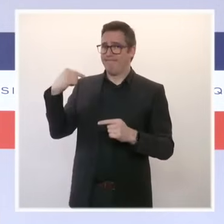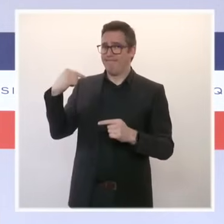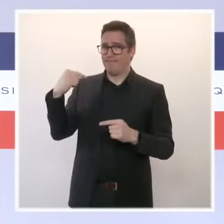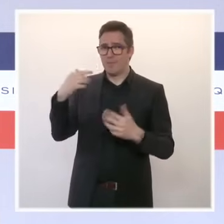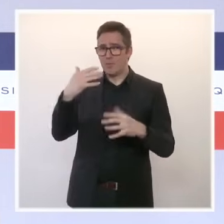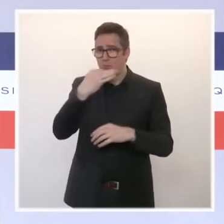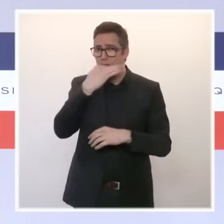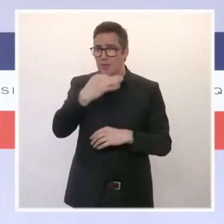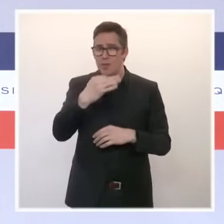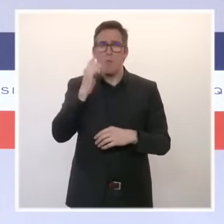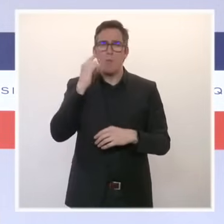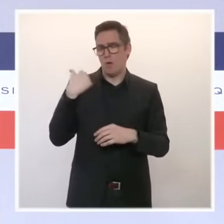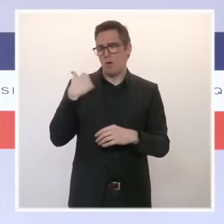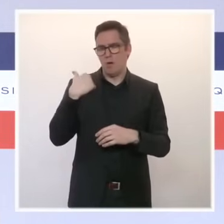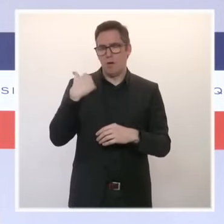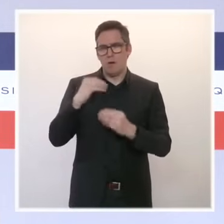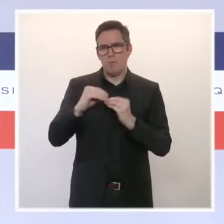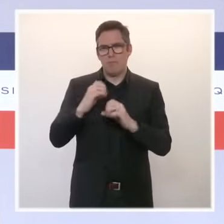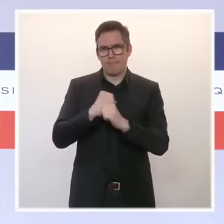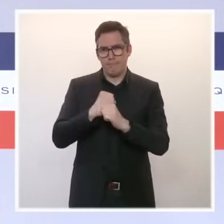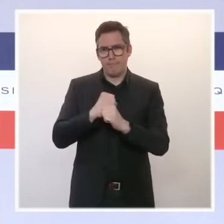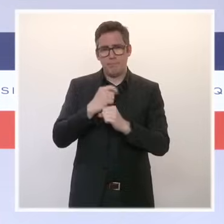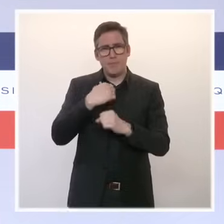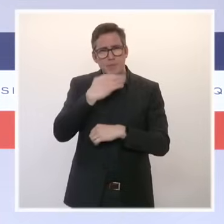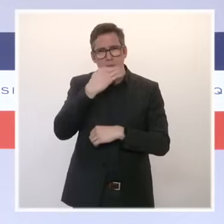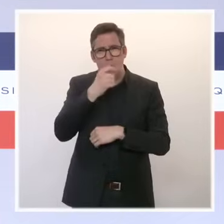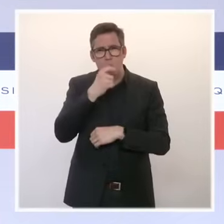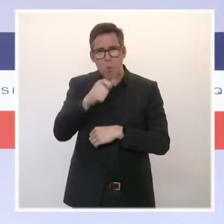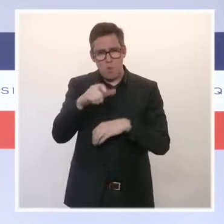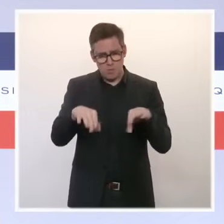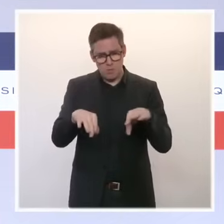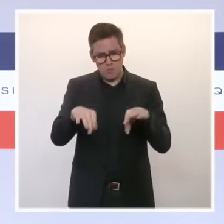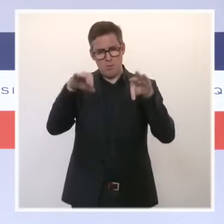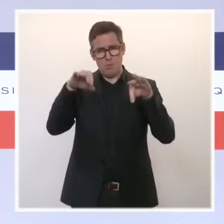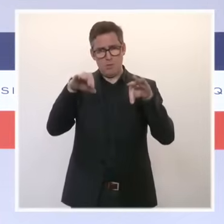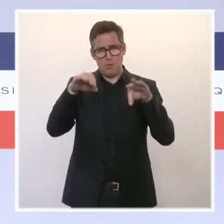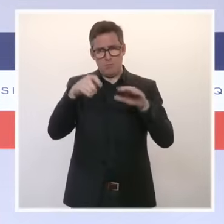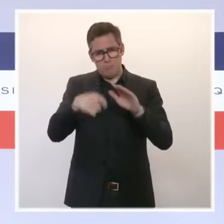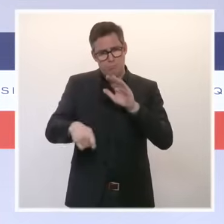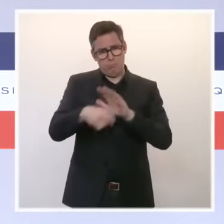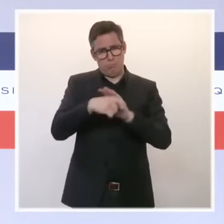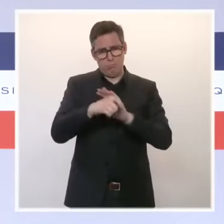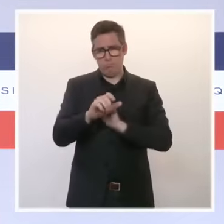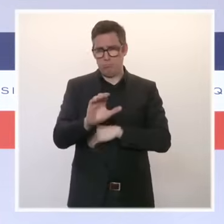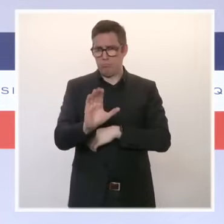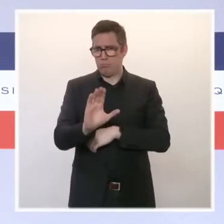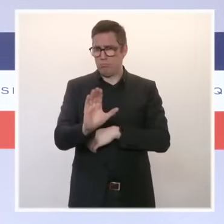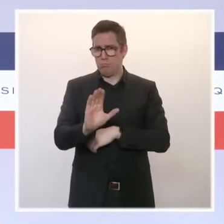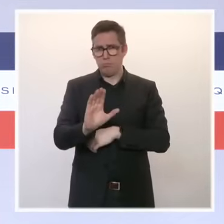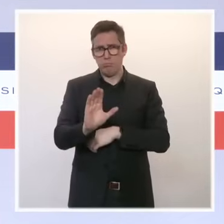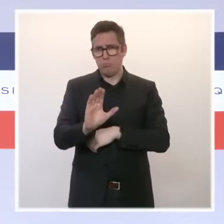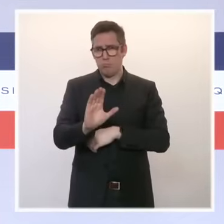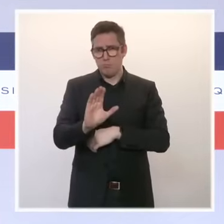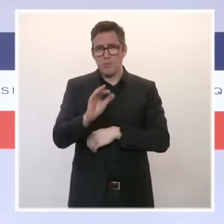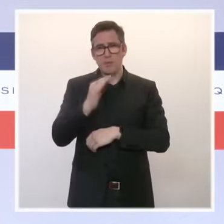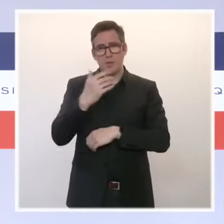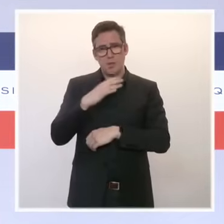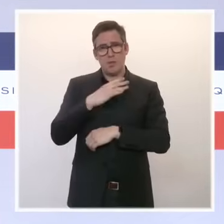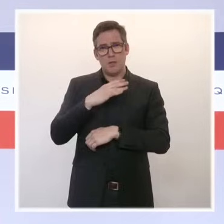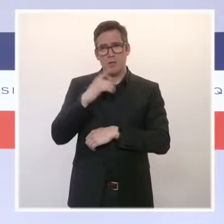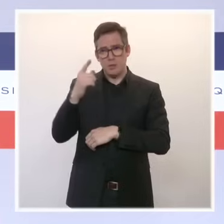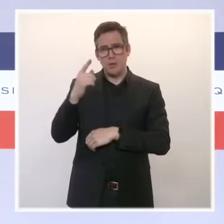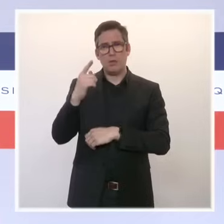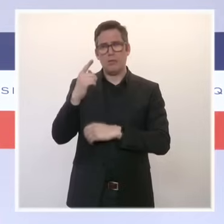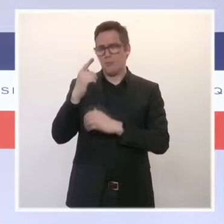la semaine dernière, il n'y pas eu de suspension de la part de la France à l'endroit de l'UNROI. la programmation des